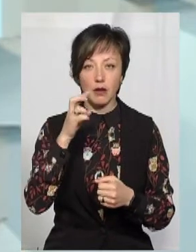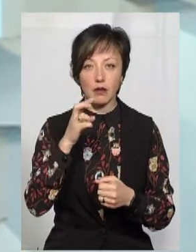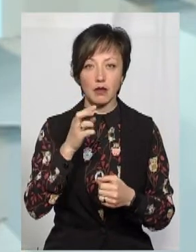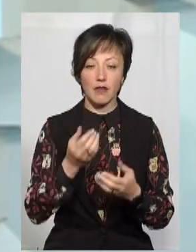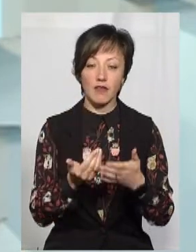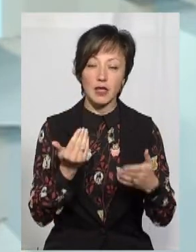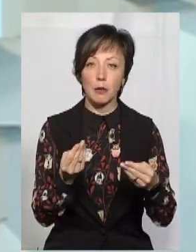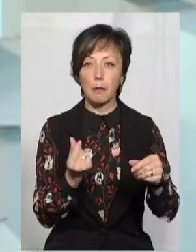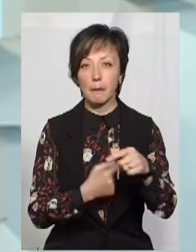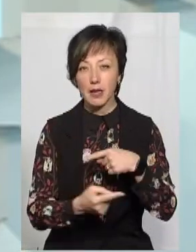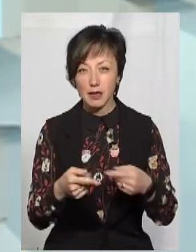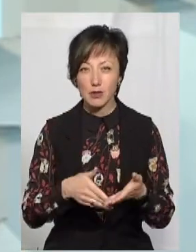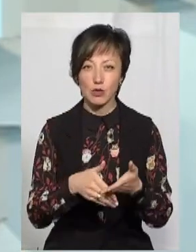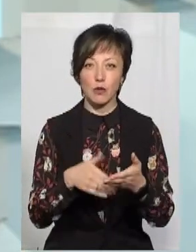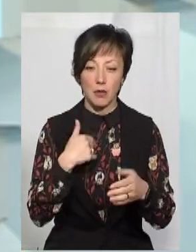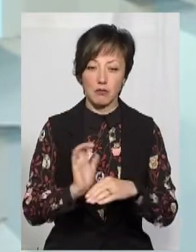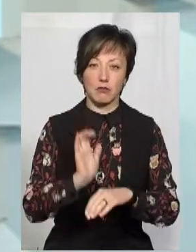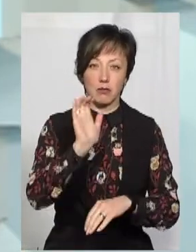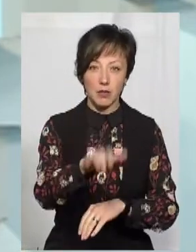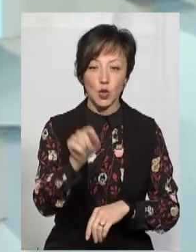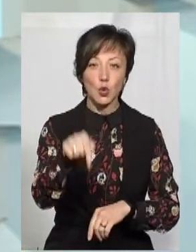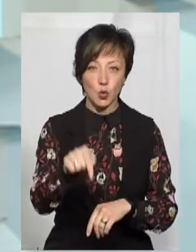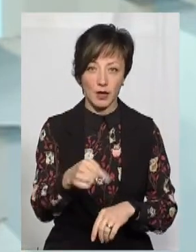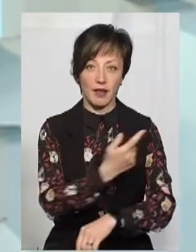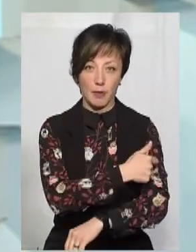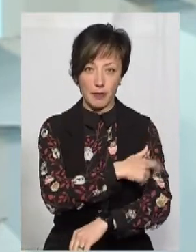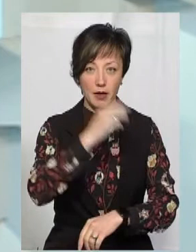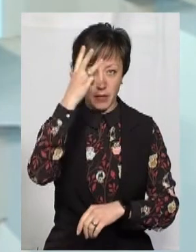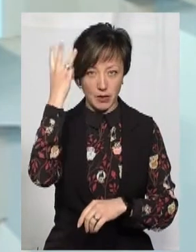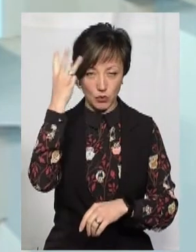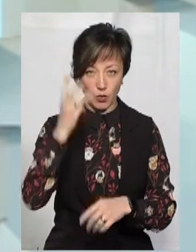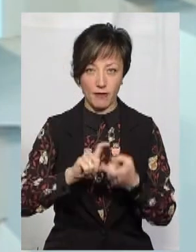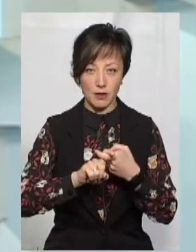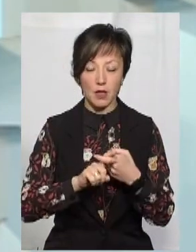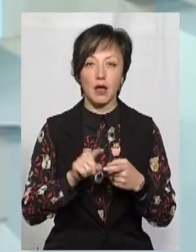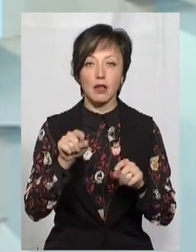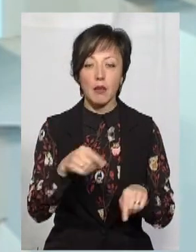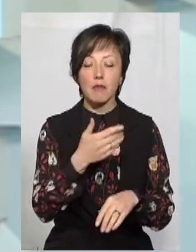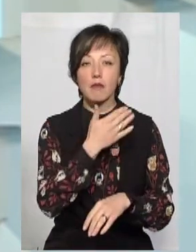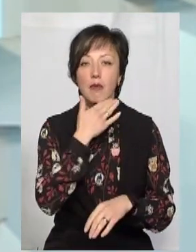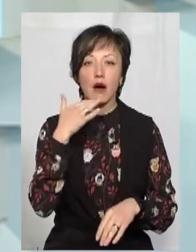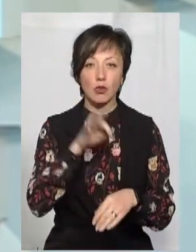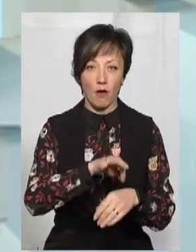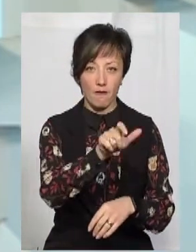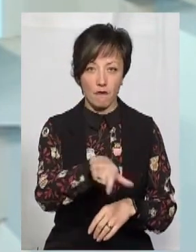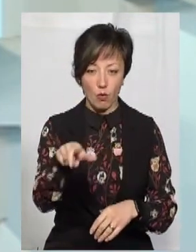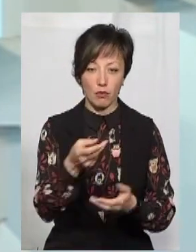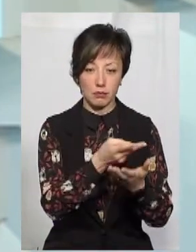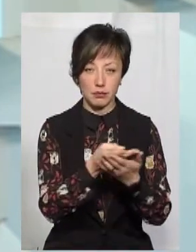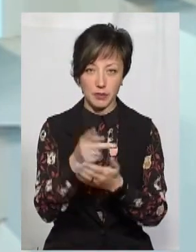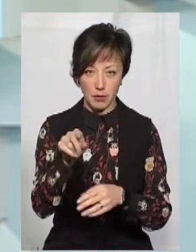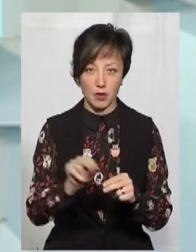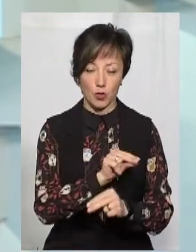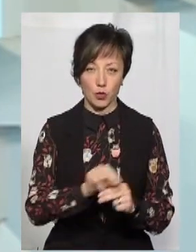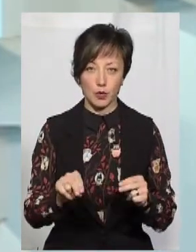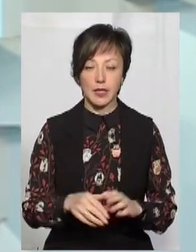відповідального бізнесу Хмельниччини і України, ми спрямовуємо, звичайно, саме туди. Тому що там на сьогоднішній день найбільша кількість хворих знаходиться на